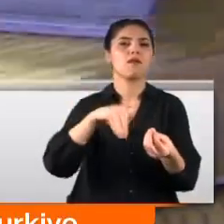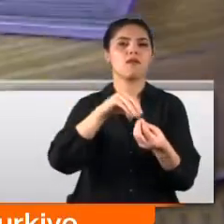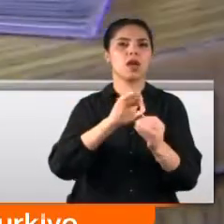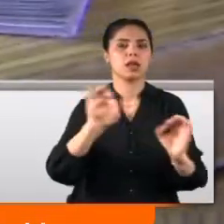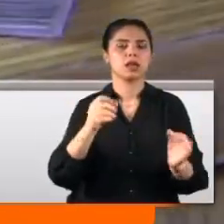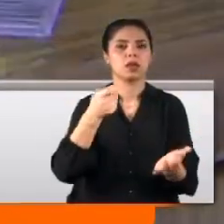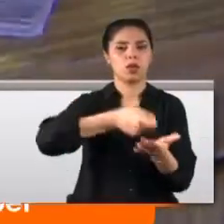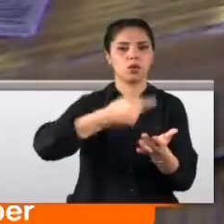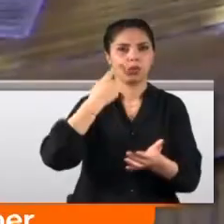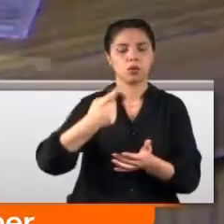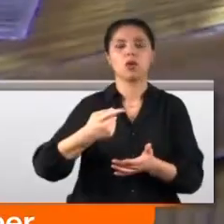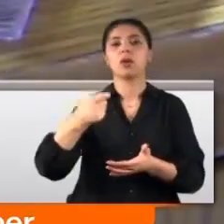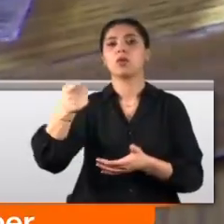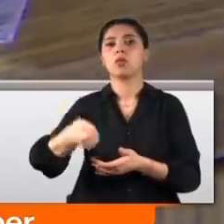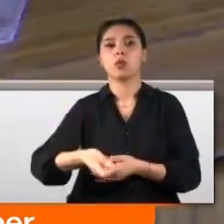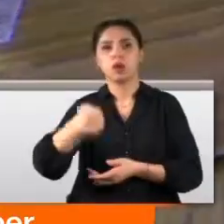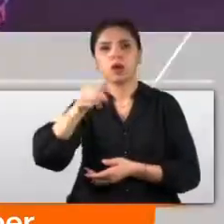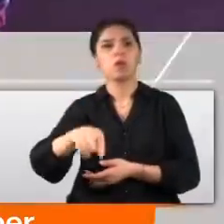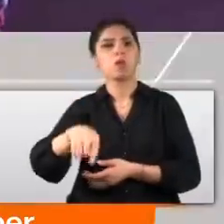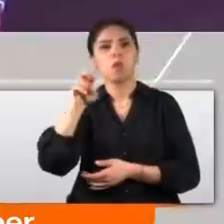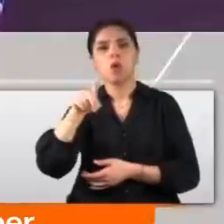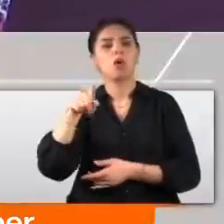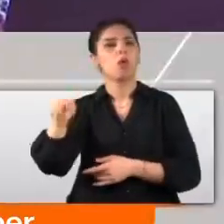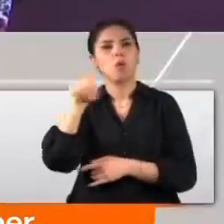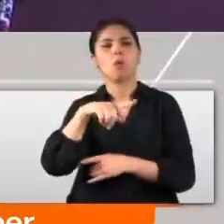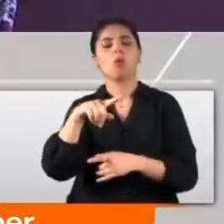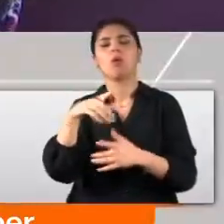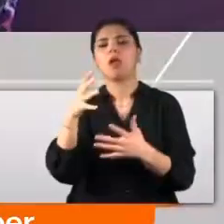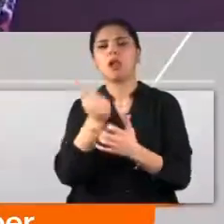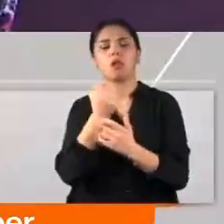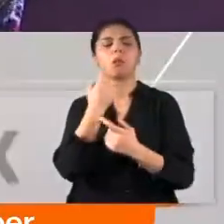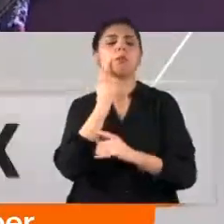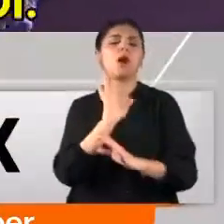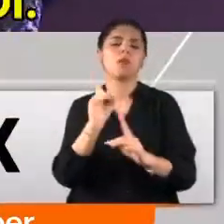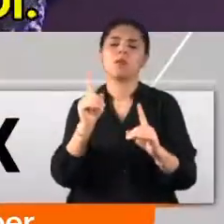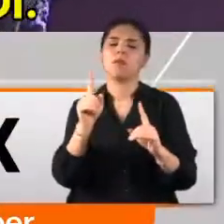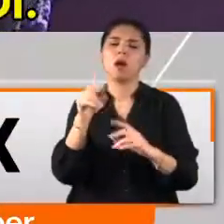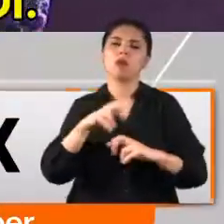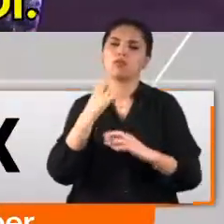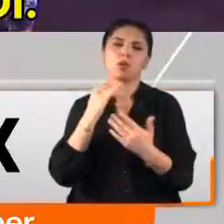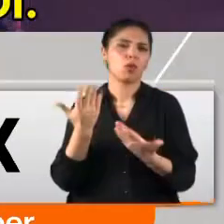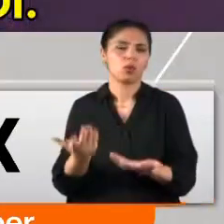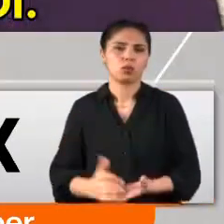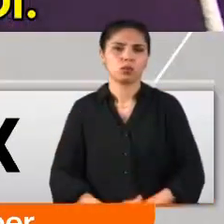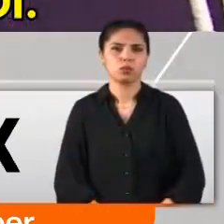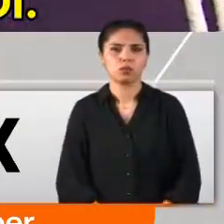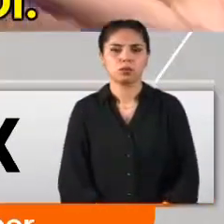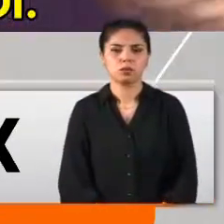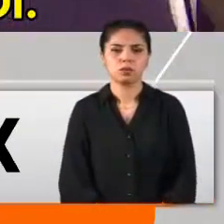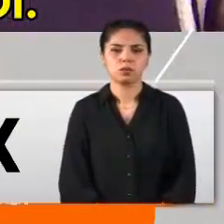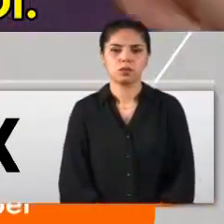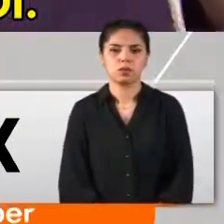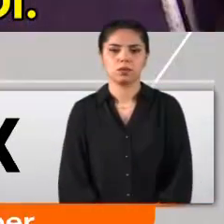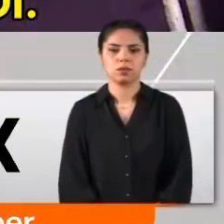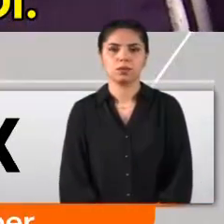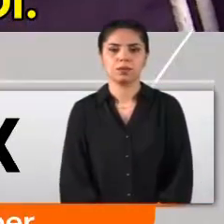hak sahiplerinin gelir ve kredi puanlarına bakılmayacak. Bekliyoruz dört gözüne. İnşallah olur. Ne zaman yıkılacağını mı bekliyorsunuz? İnşallah yani